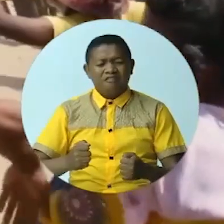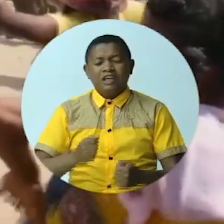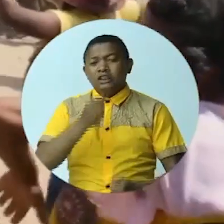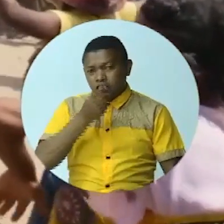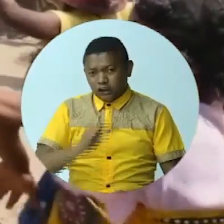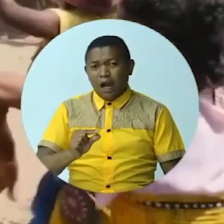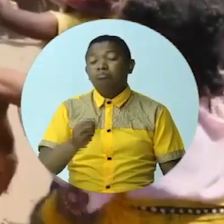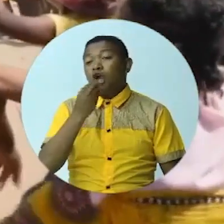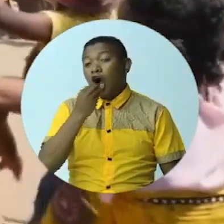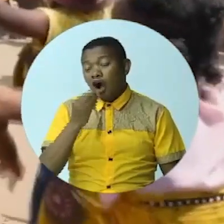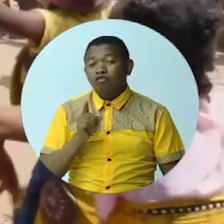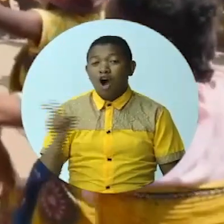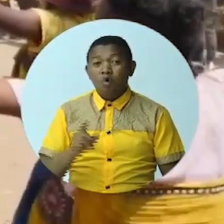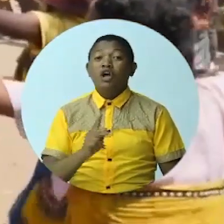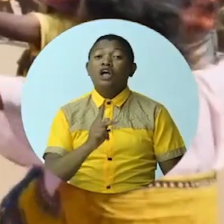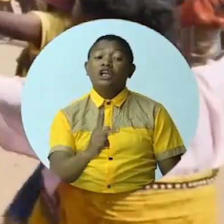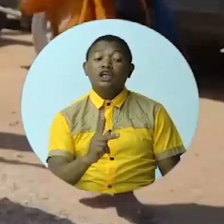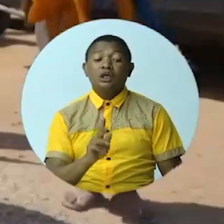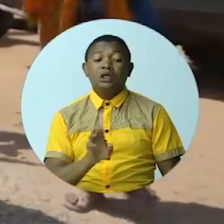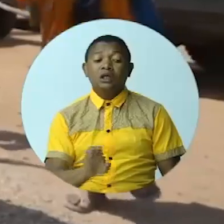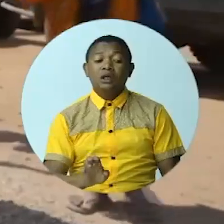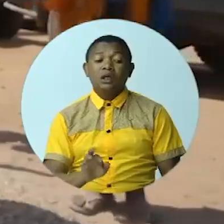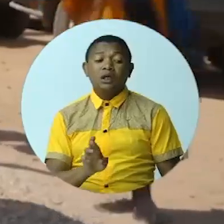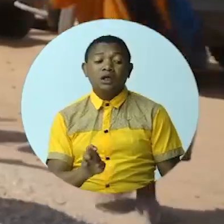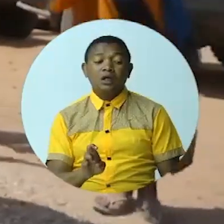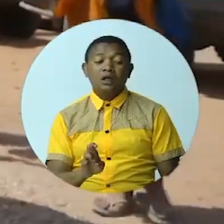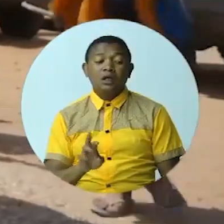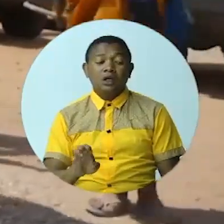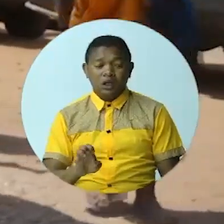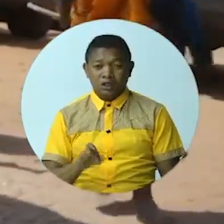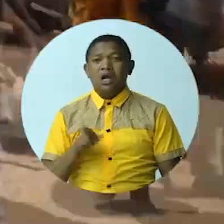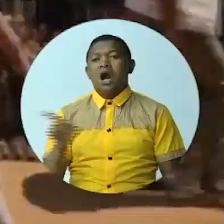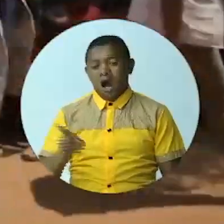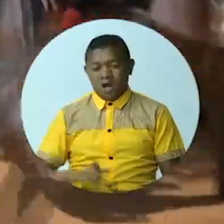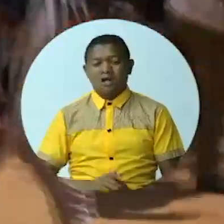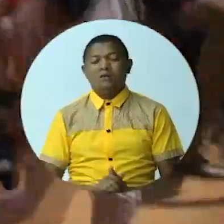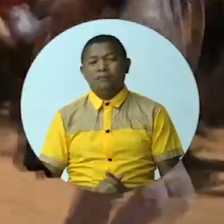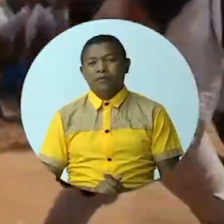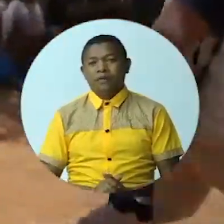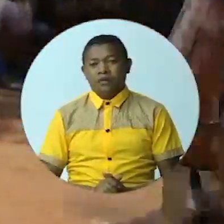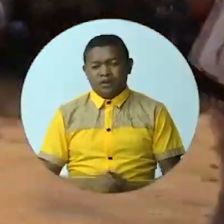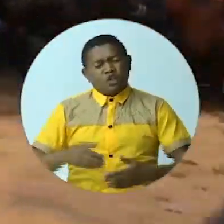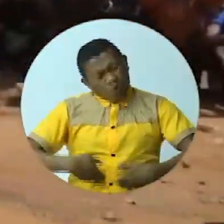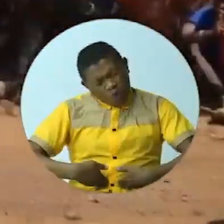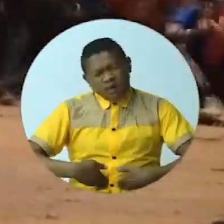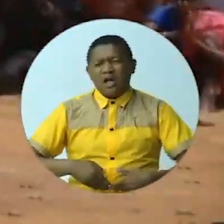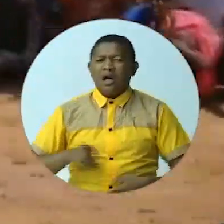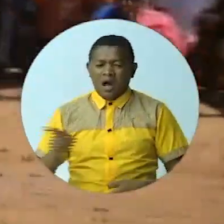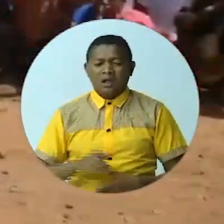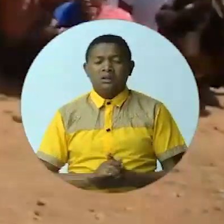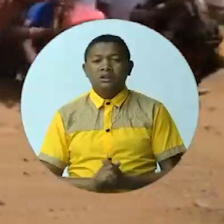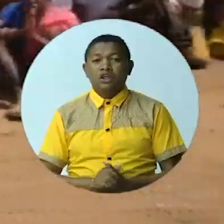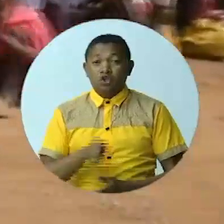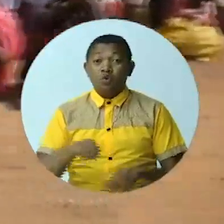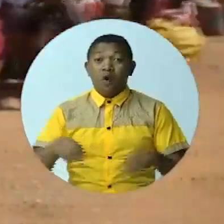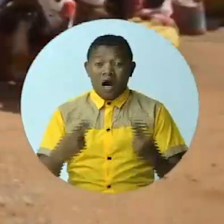a aty atsimo. Ary zay natonga ana voavita ny